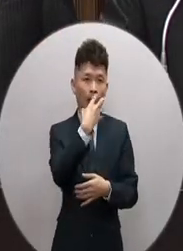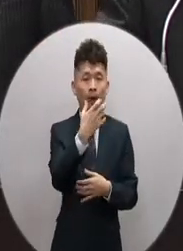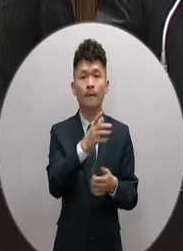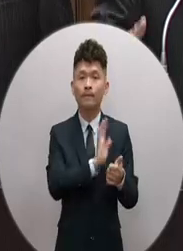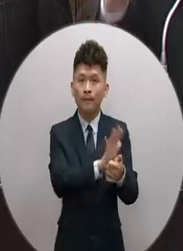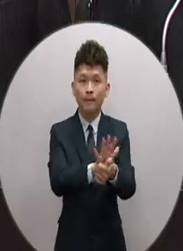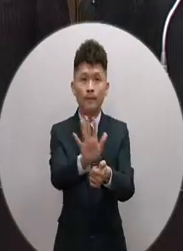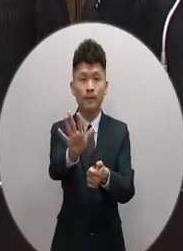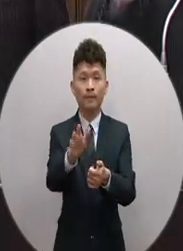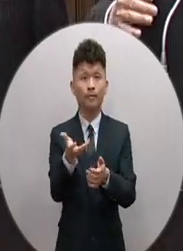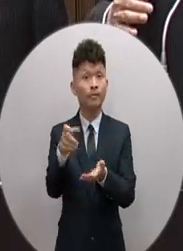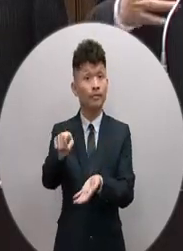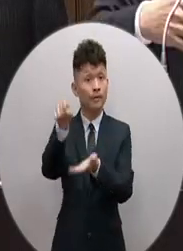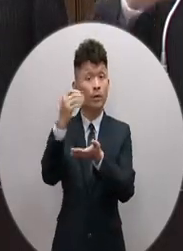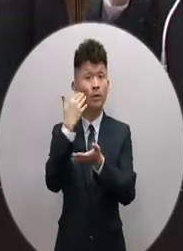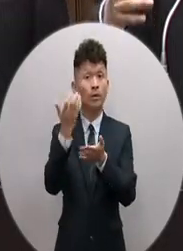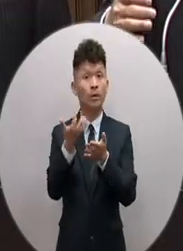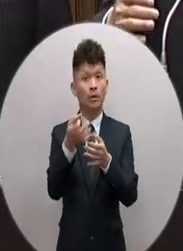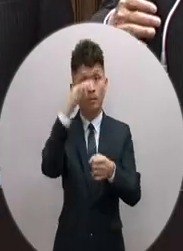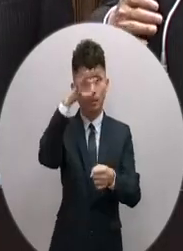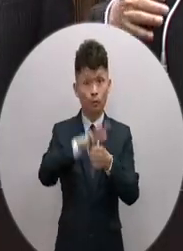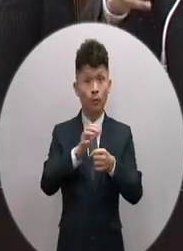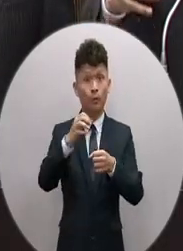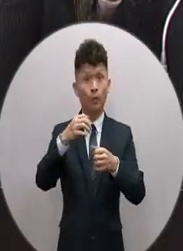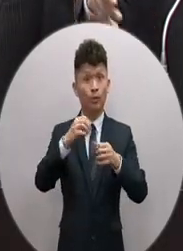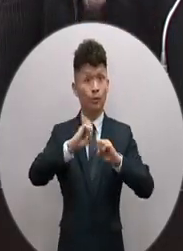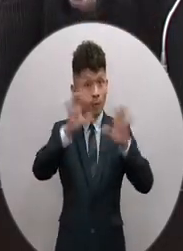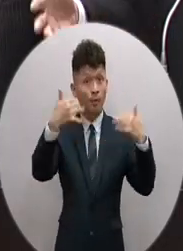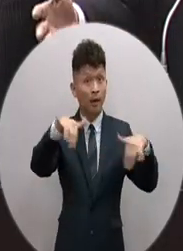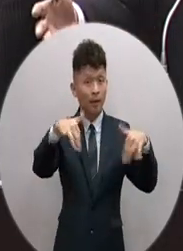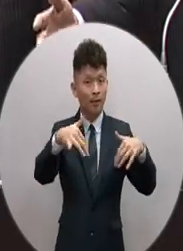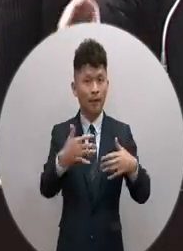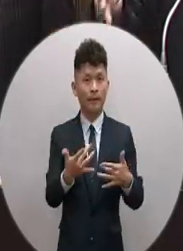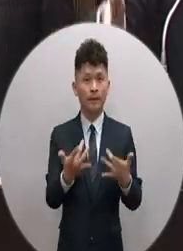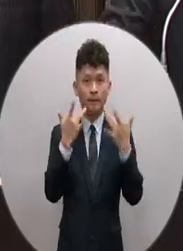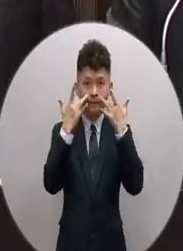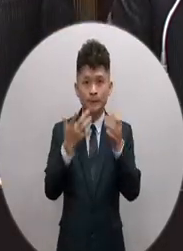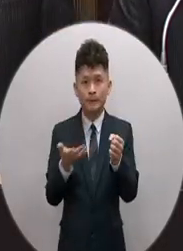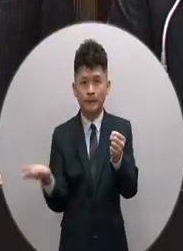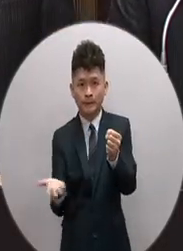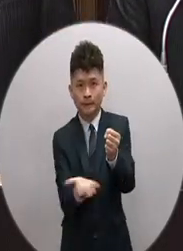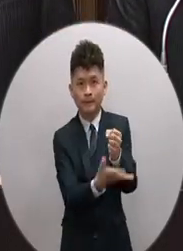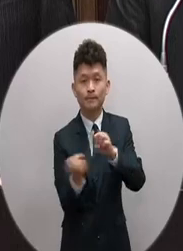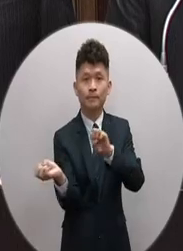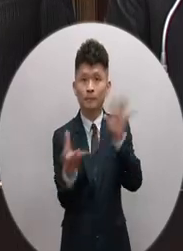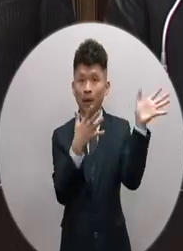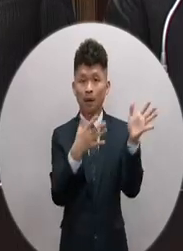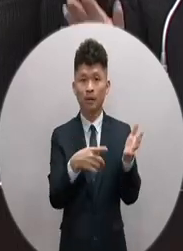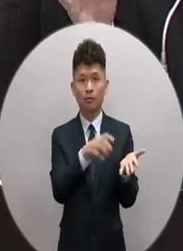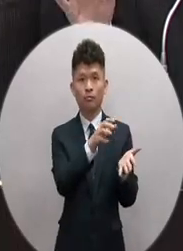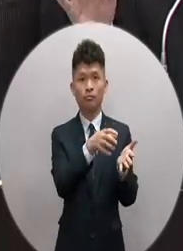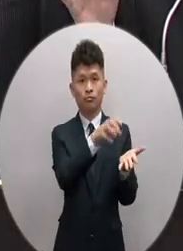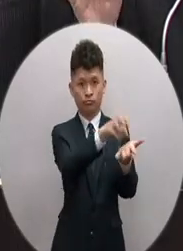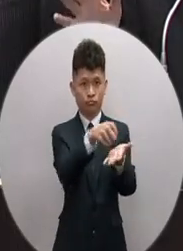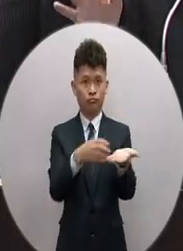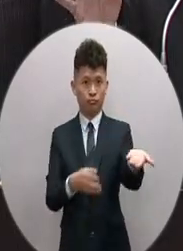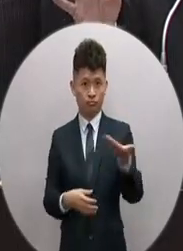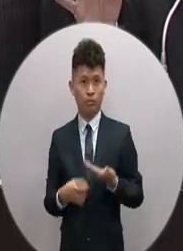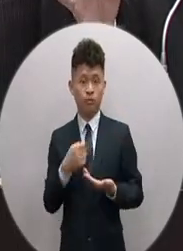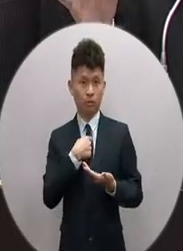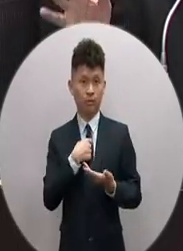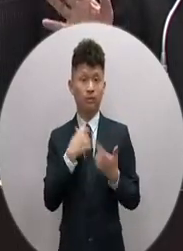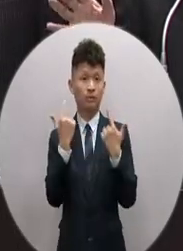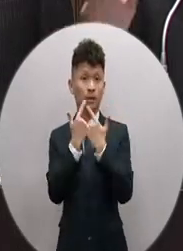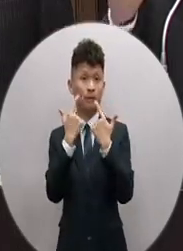吼，那伫个还未宣布补助进程，都已经根除掉这边啦，咱来事实认定啦，吼，因为台北